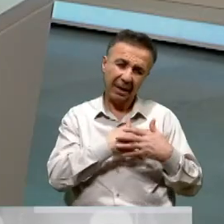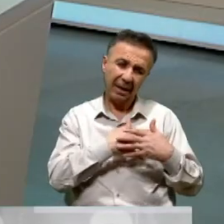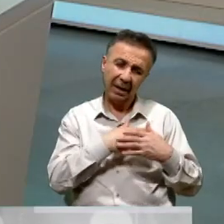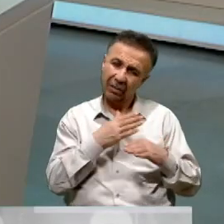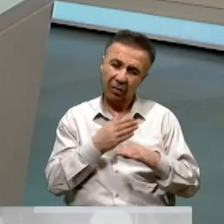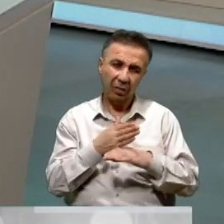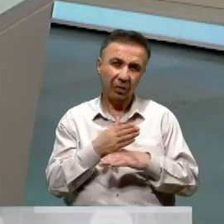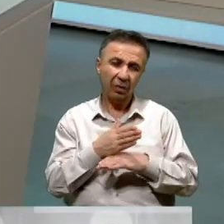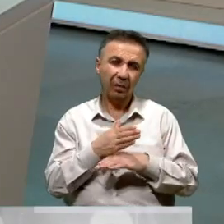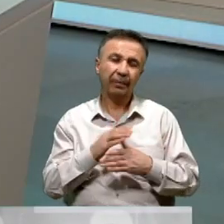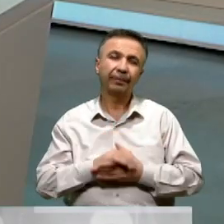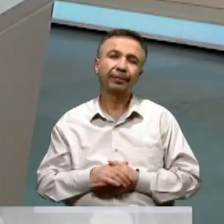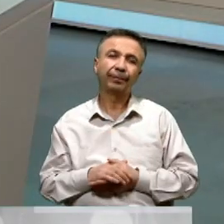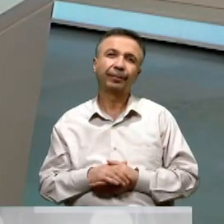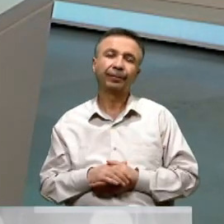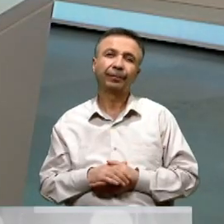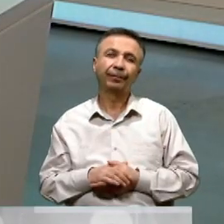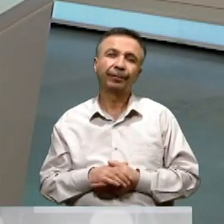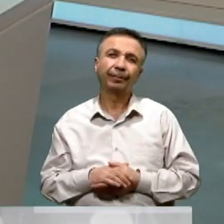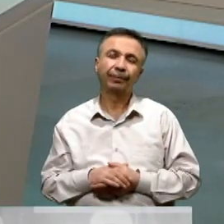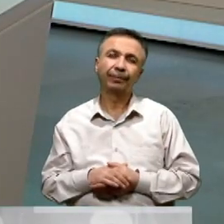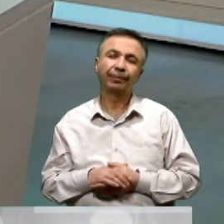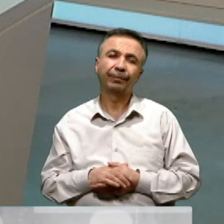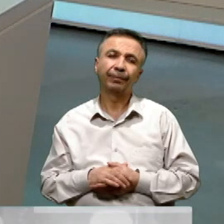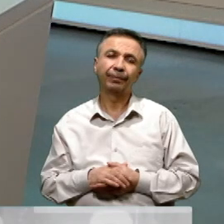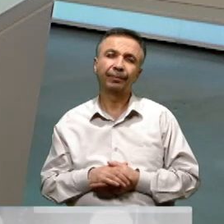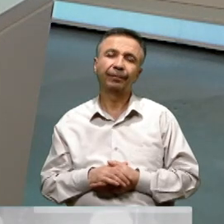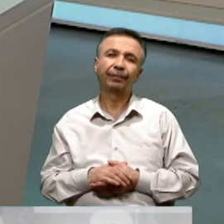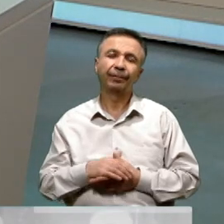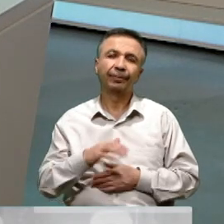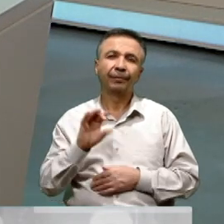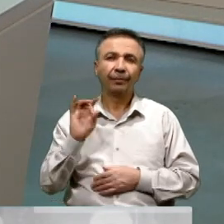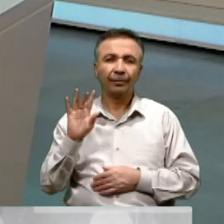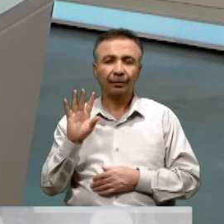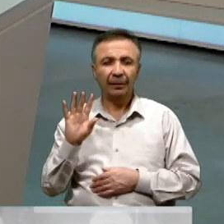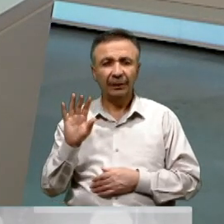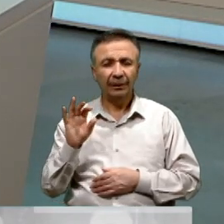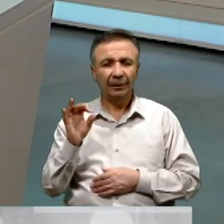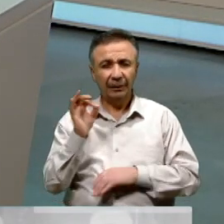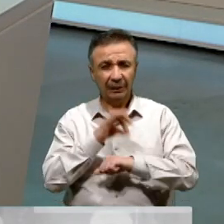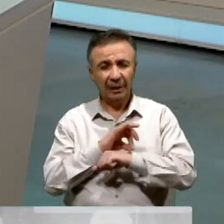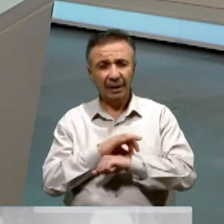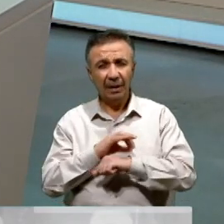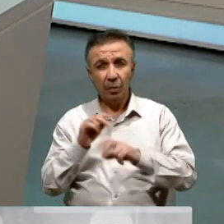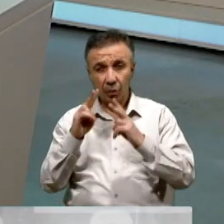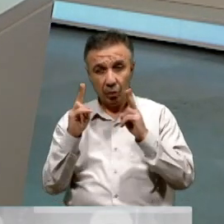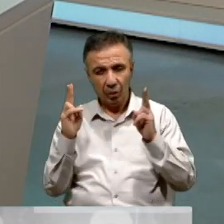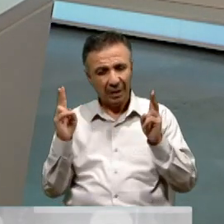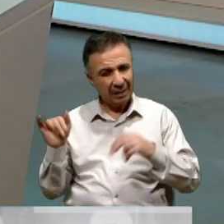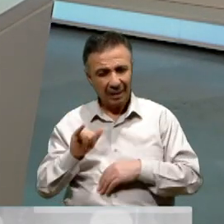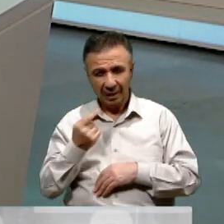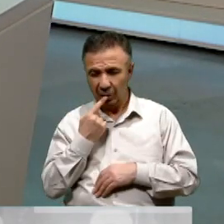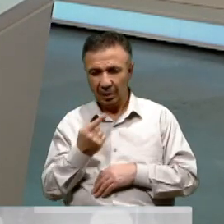Ya, bunu yani ben dakika şekilde, olarak söyleyeyim, dakika 10 olarak, dakika, 10-15 dakika gündüze doğru diyenler vardır. Şu anki